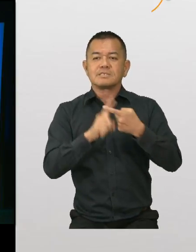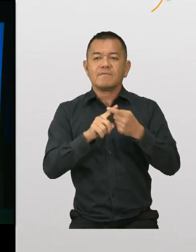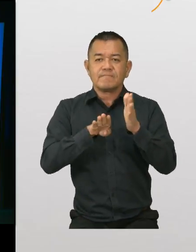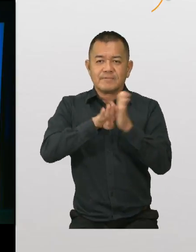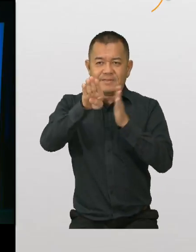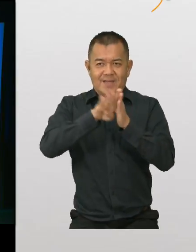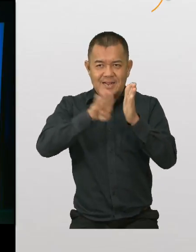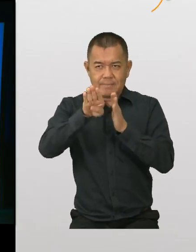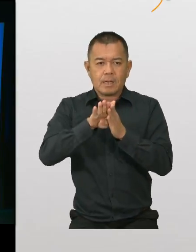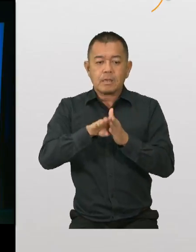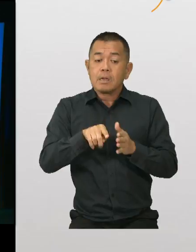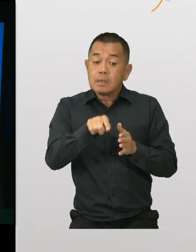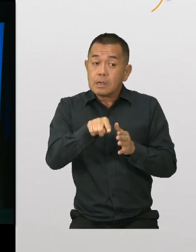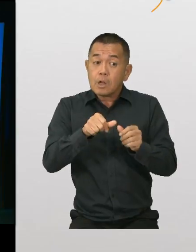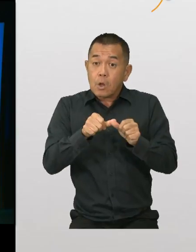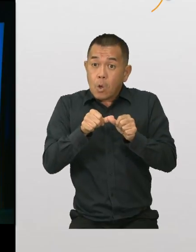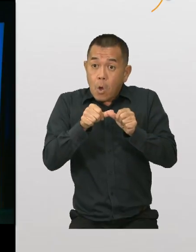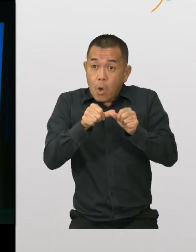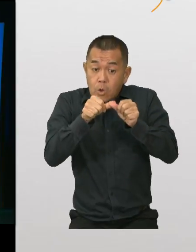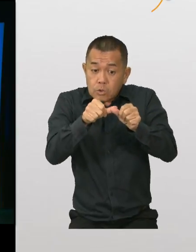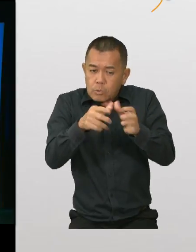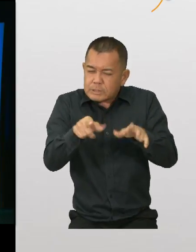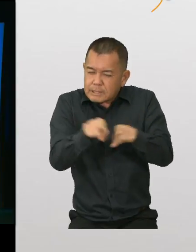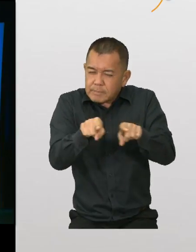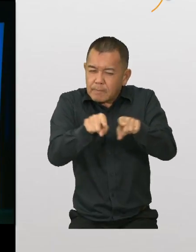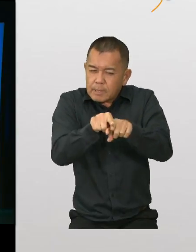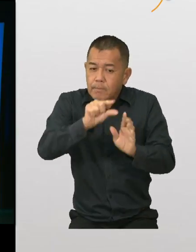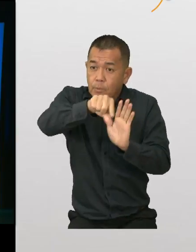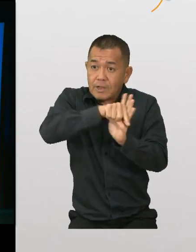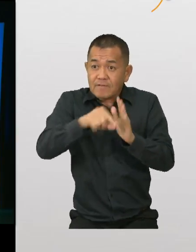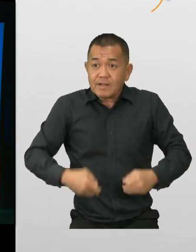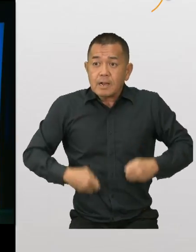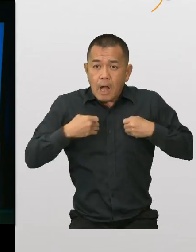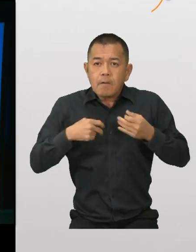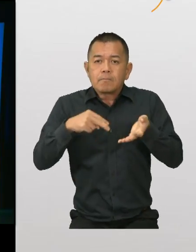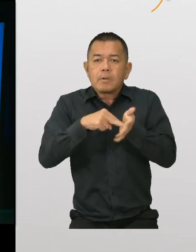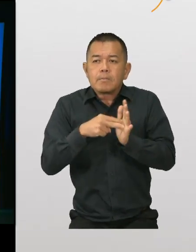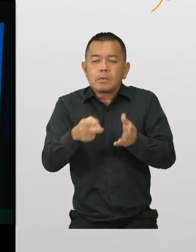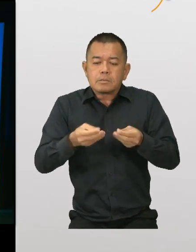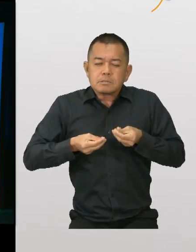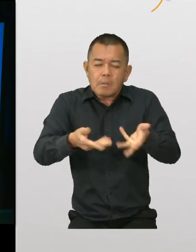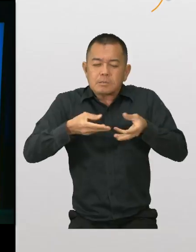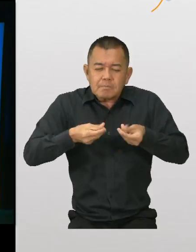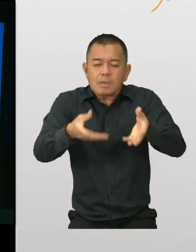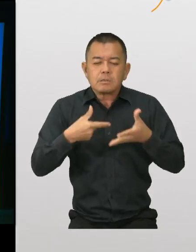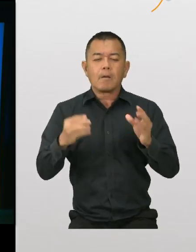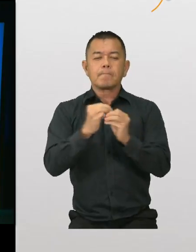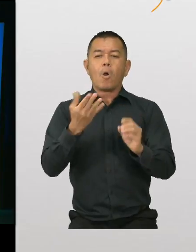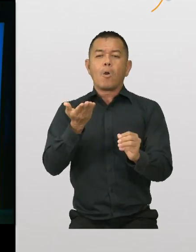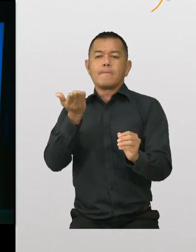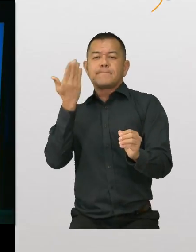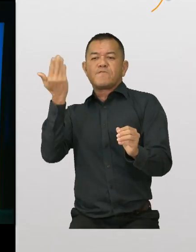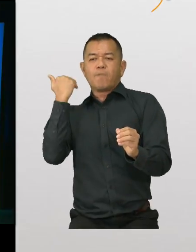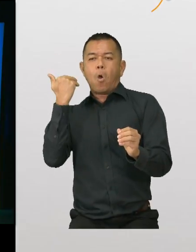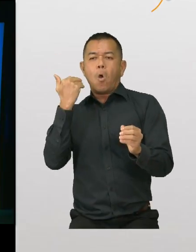higher quality of 开 life, 销多了， people are spending 生活压力 more than before, 自然更 and 大 that can put pressure on 所以 them. 这个是第三 So 个 the 因 cost 素 of 那 living, 就是生